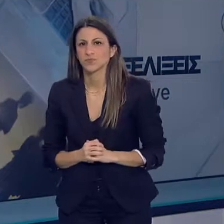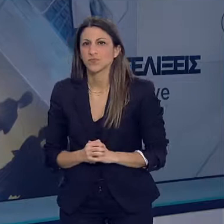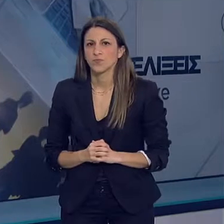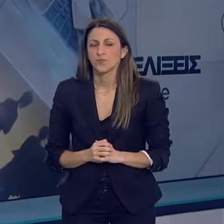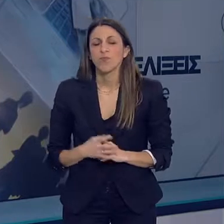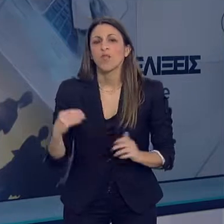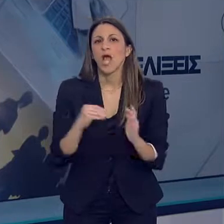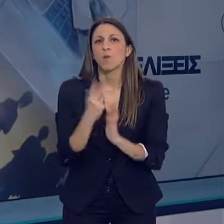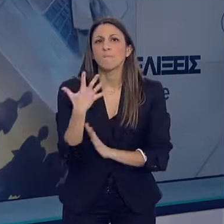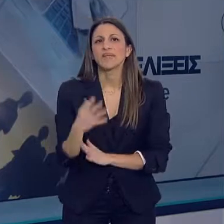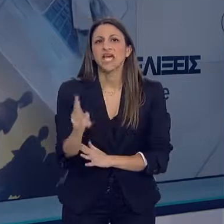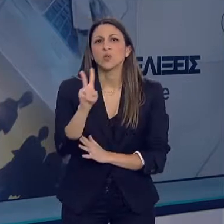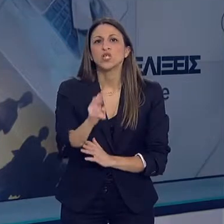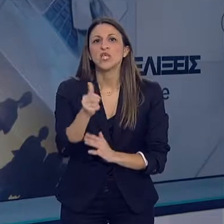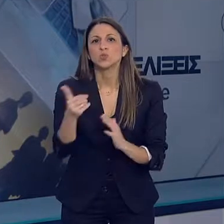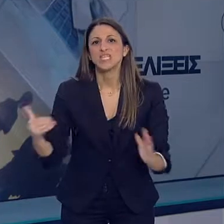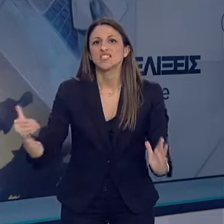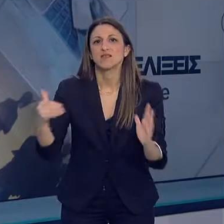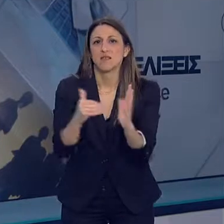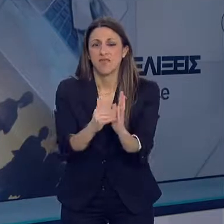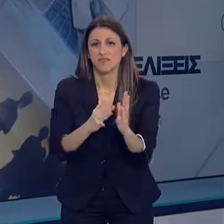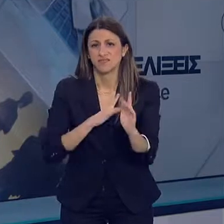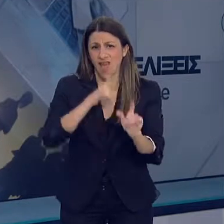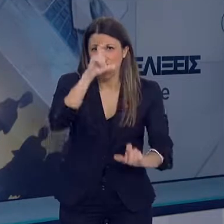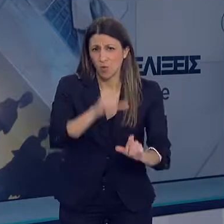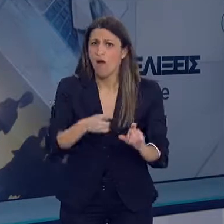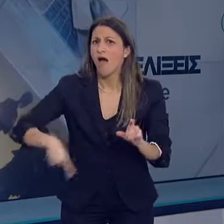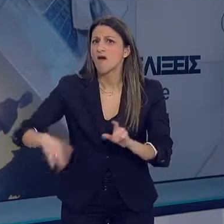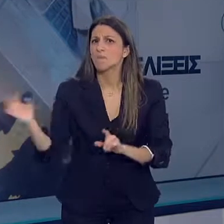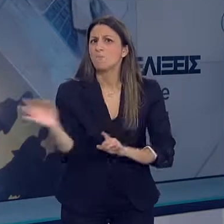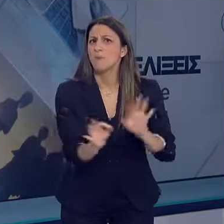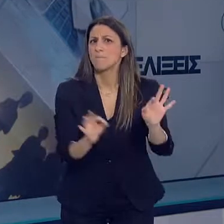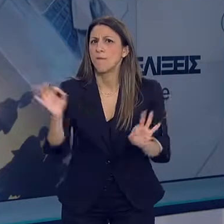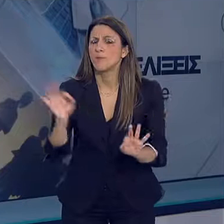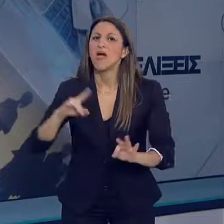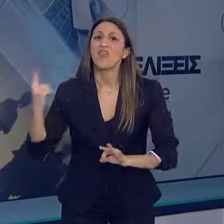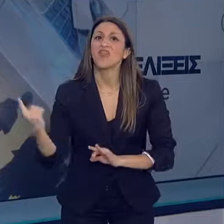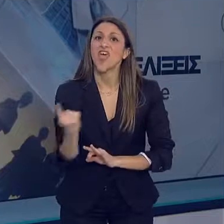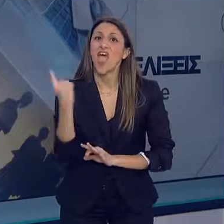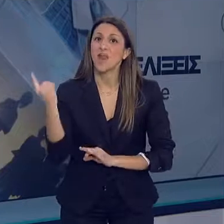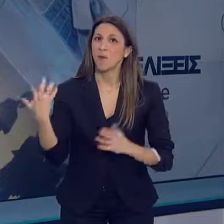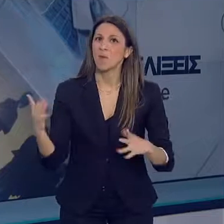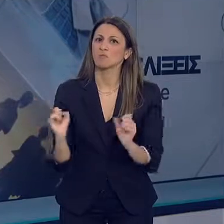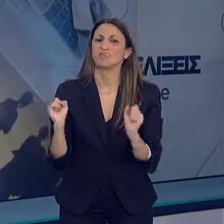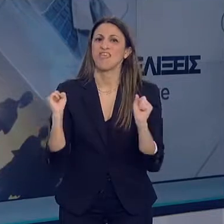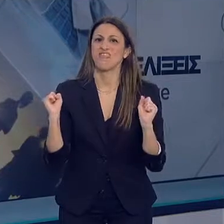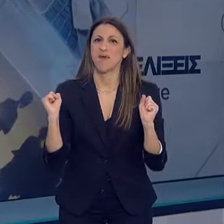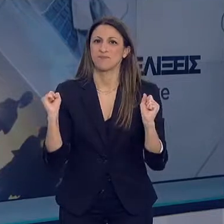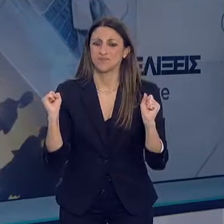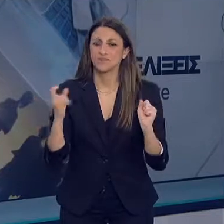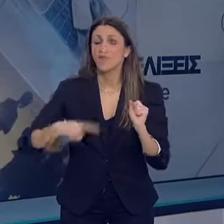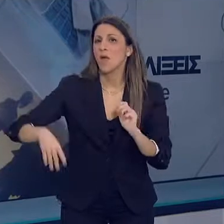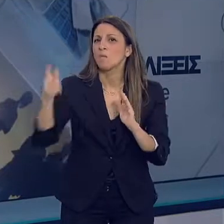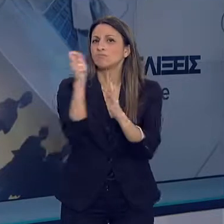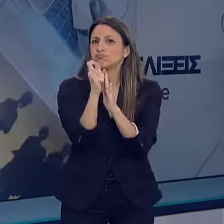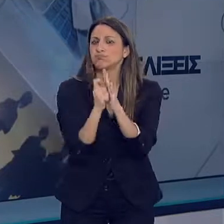Περισσότεροι από 526.000 συνάνθρωποι μας, που ενώ μολύνθηκαν με τον ιό, ανέρωσαν και έγιναν καλά. Έχουν